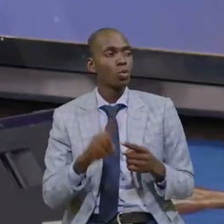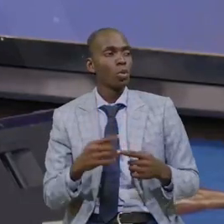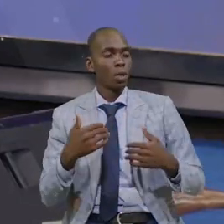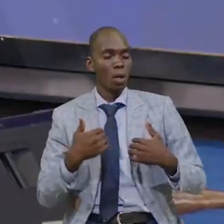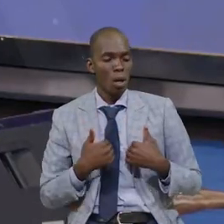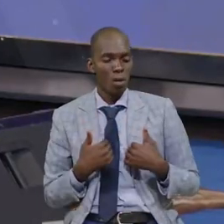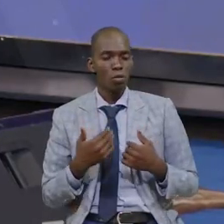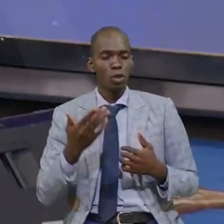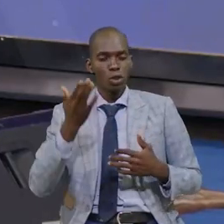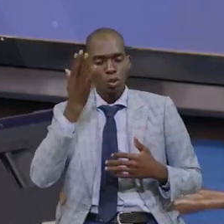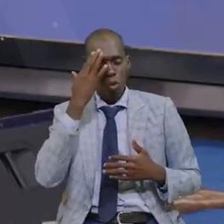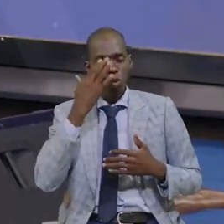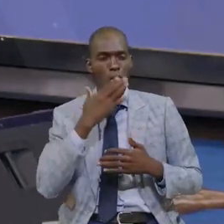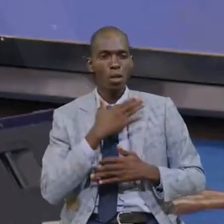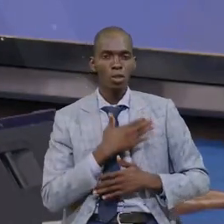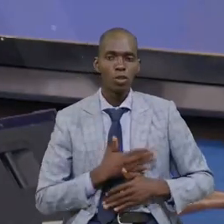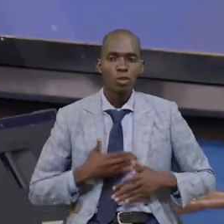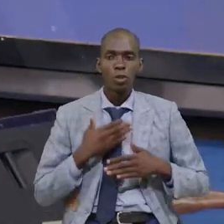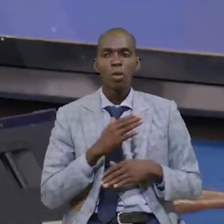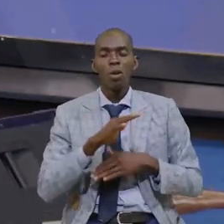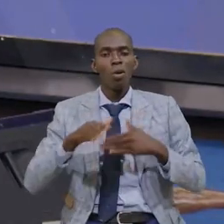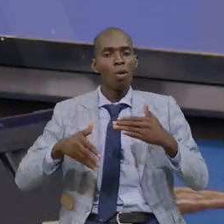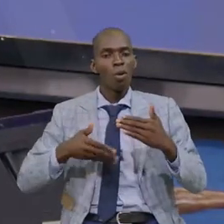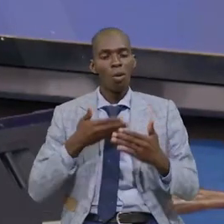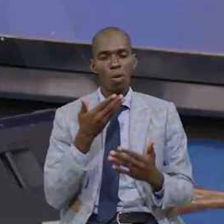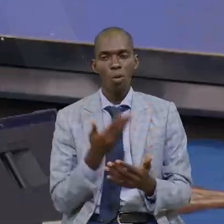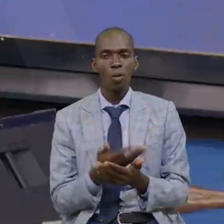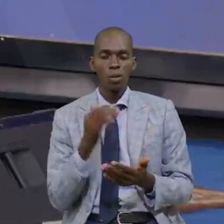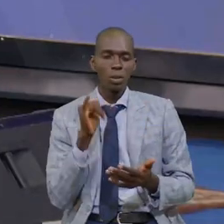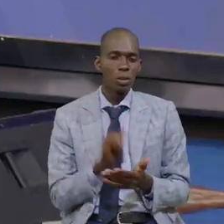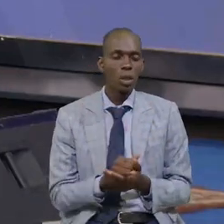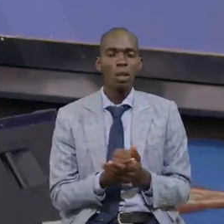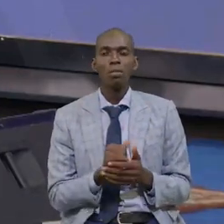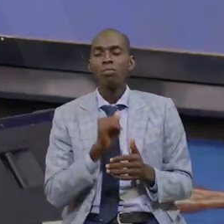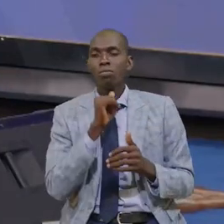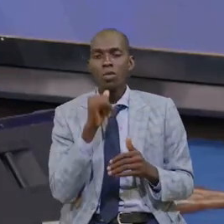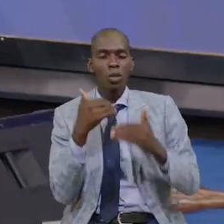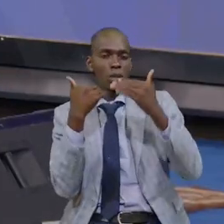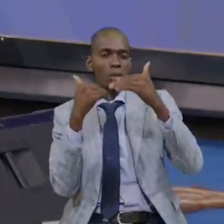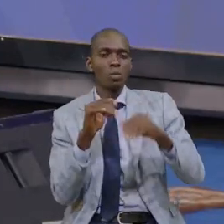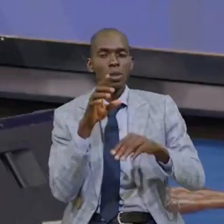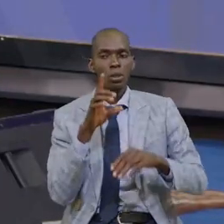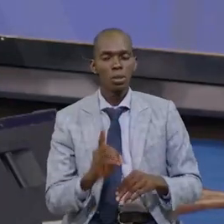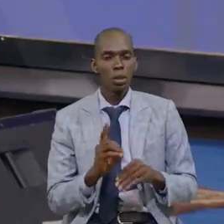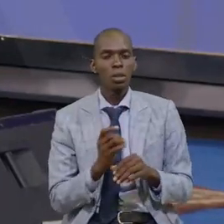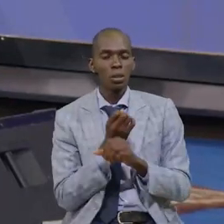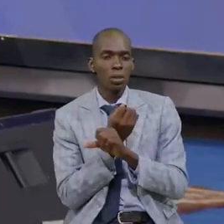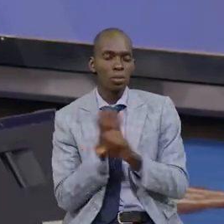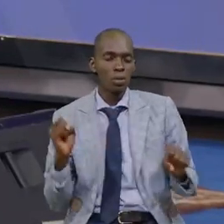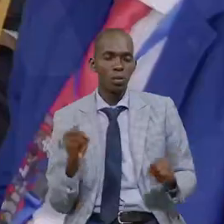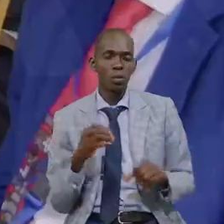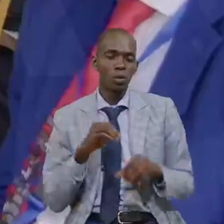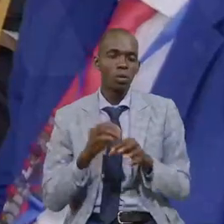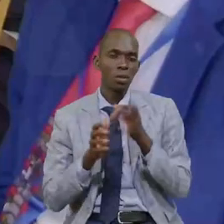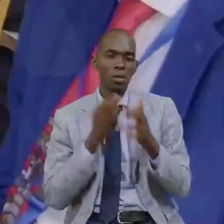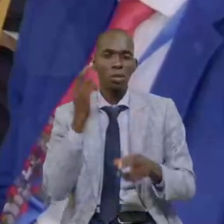t'amènera à avoir, savoir et jouir de toutes ces bénédictions de ton